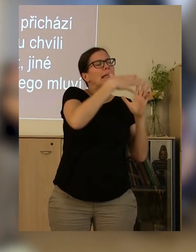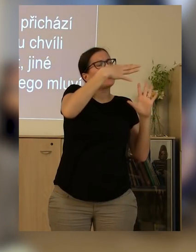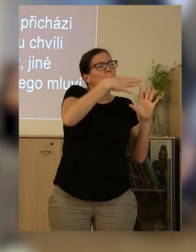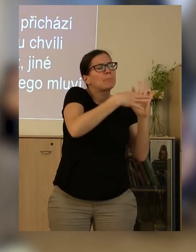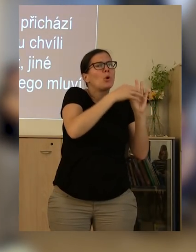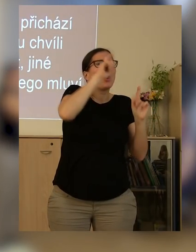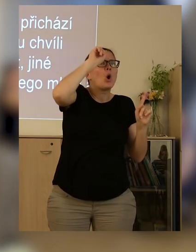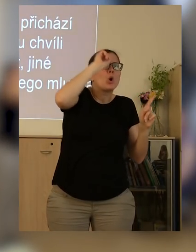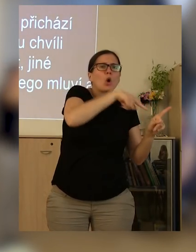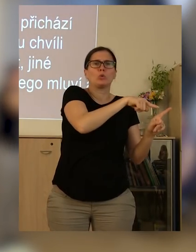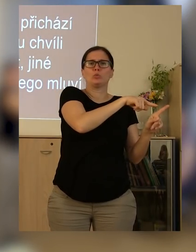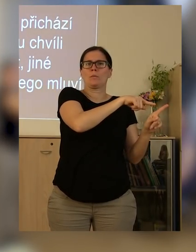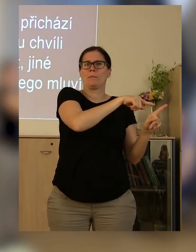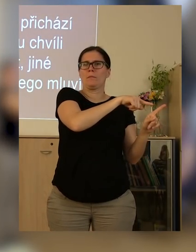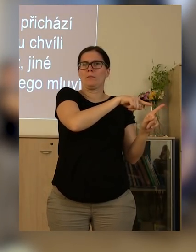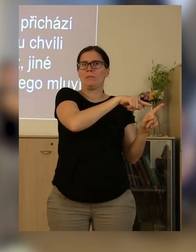racionálně, strukturovaně,